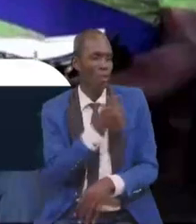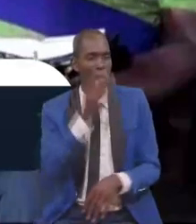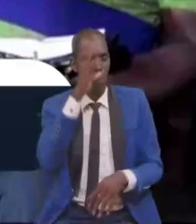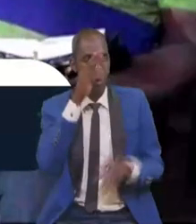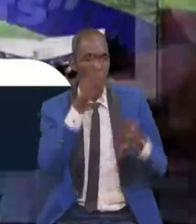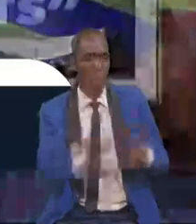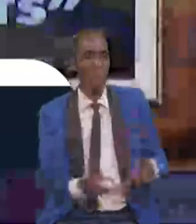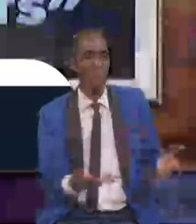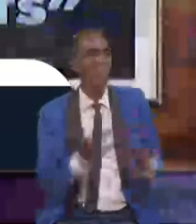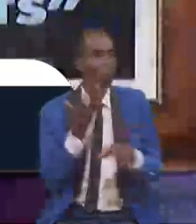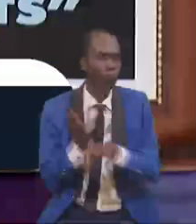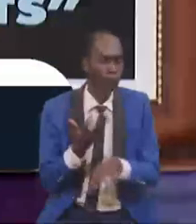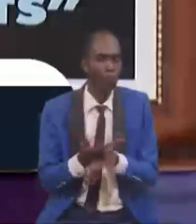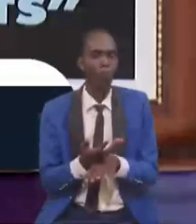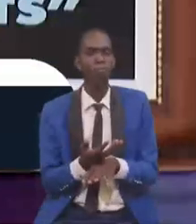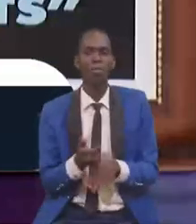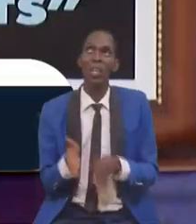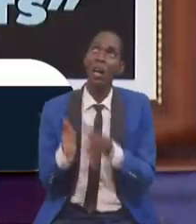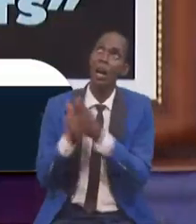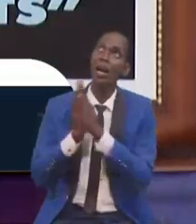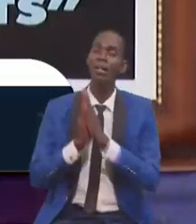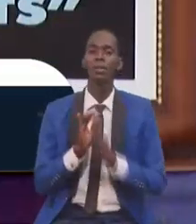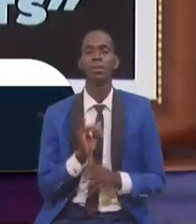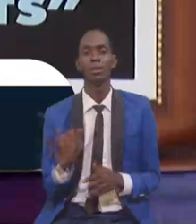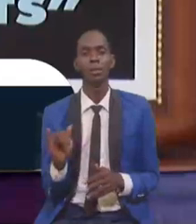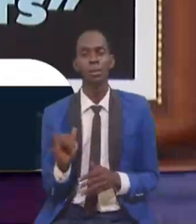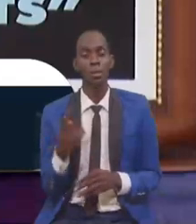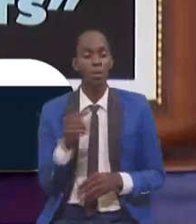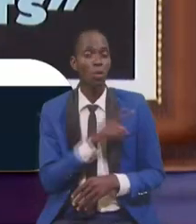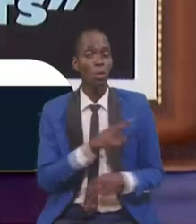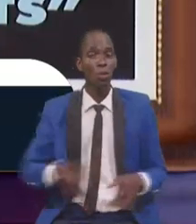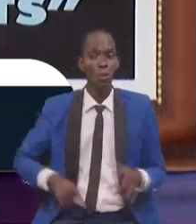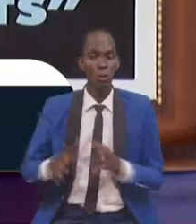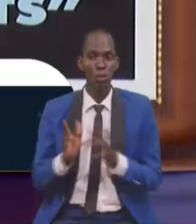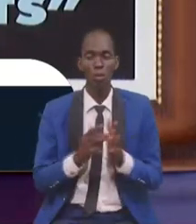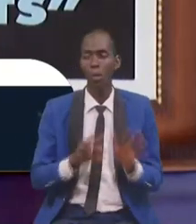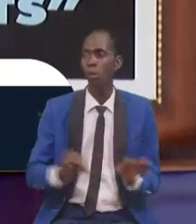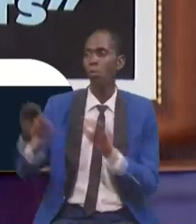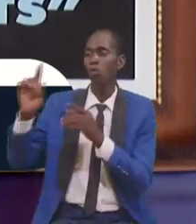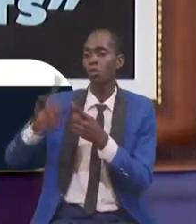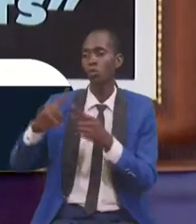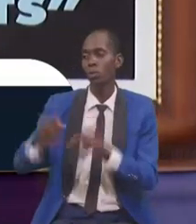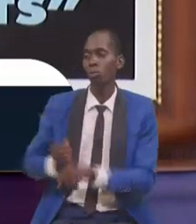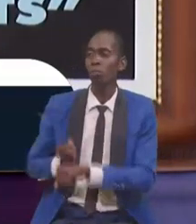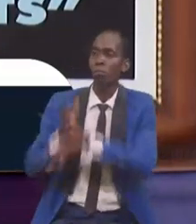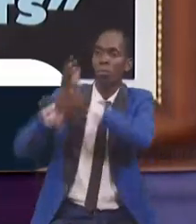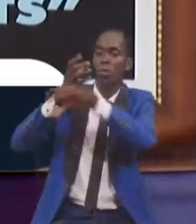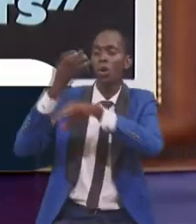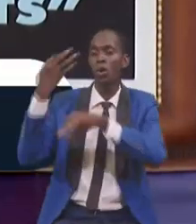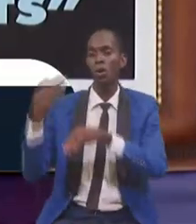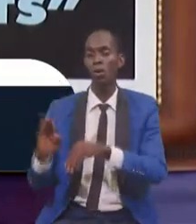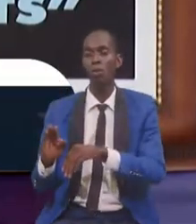qui suppliait, d'un homme qui priait, d'un homme qui demandait au Seigneur. Le Seigneur Jésus est allé à